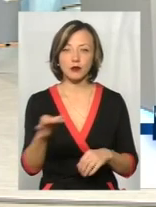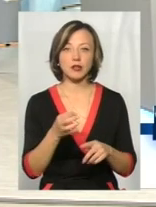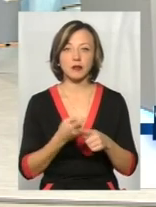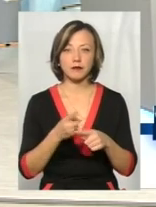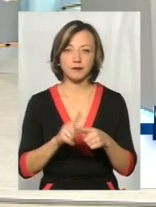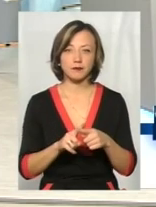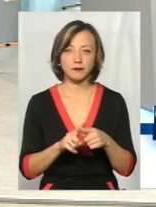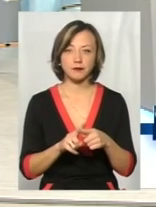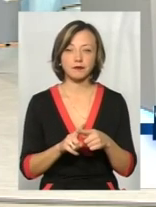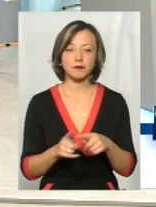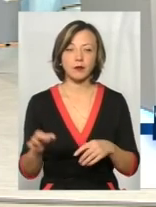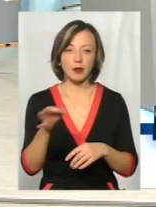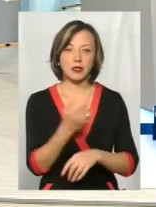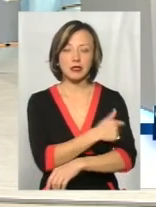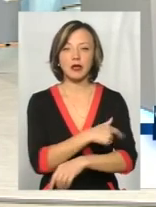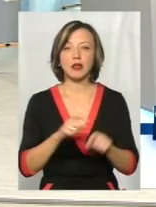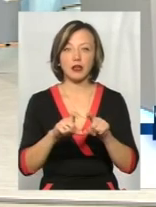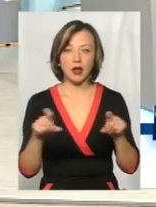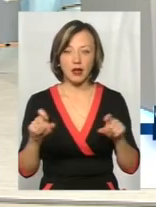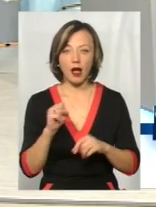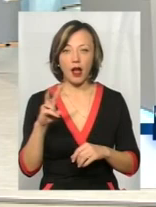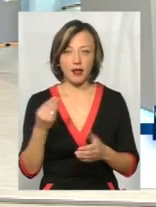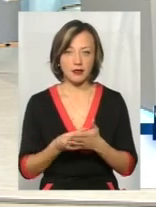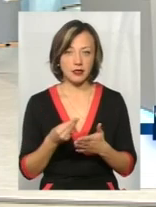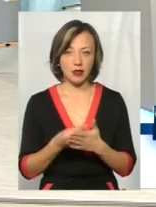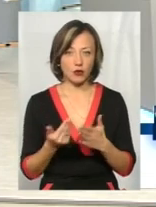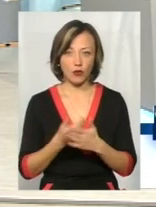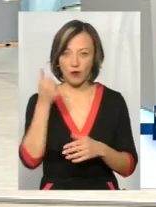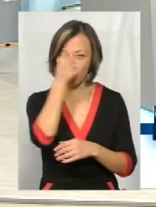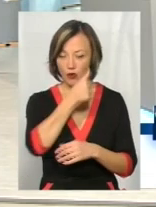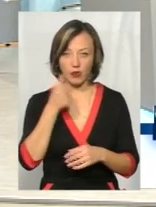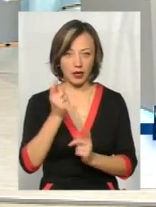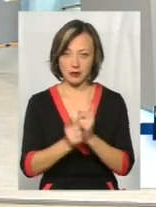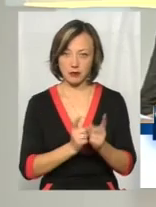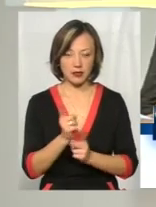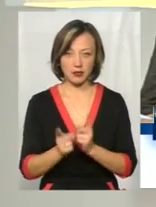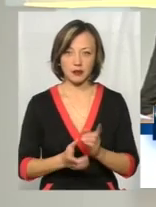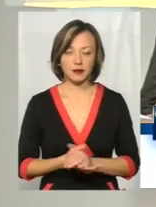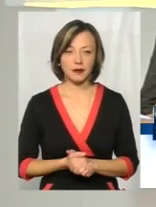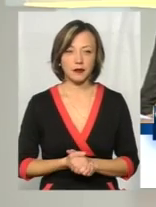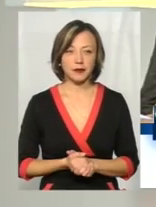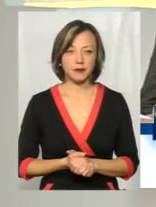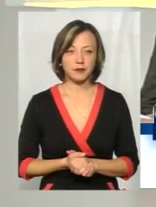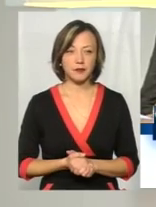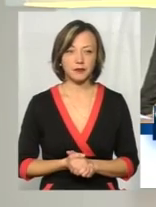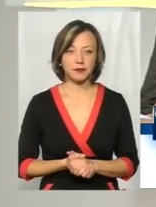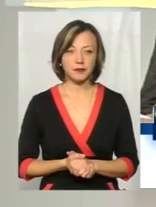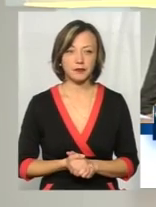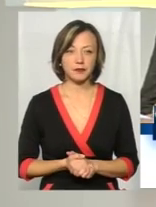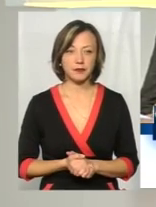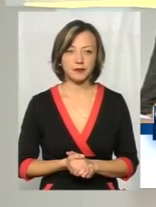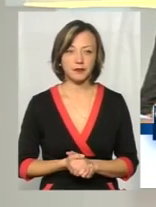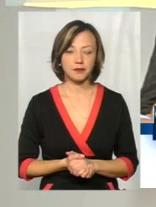Ну, можливо, що це обласна, да. Але ж ціна з нового року не повинна змінитися, я так розумію, все одно. Не можу зірвався